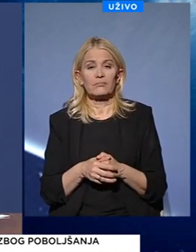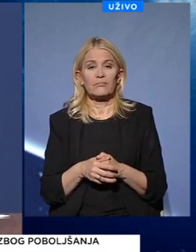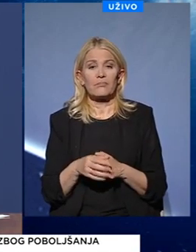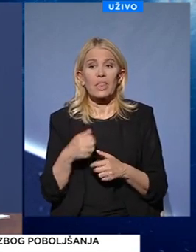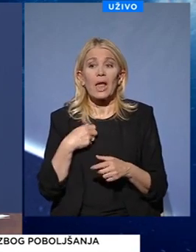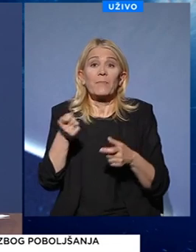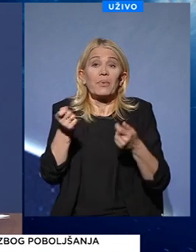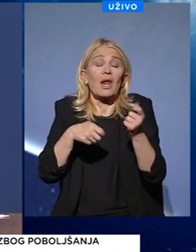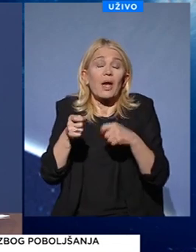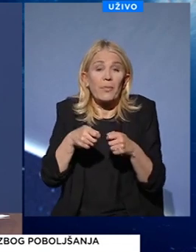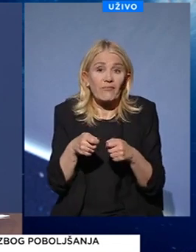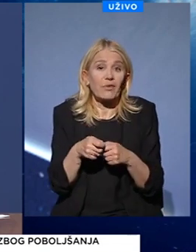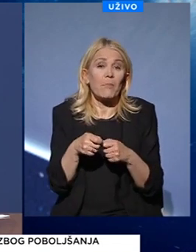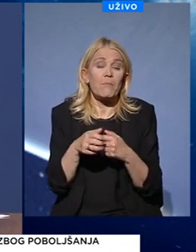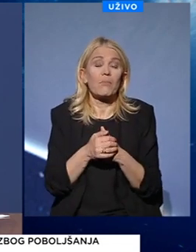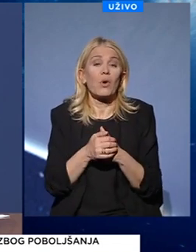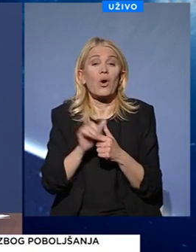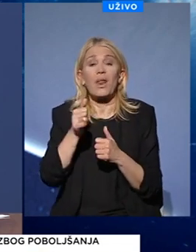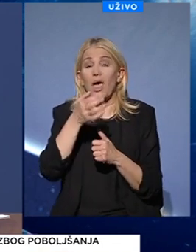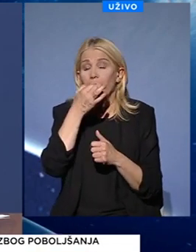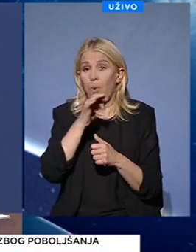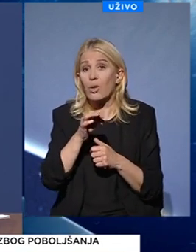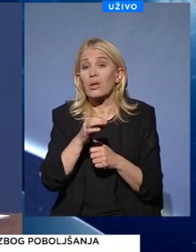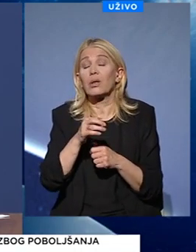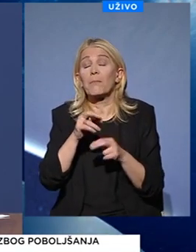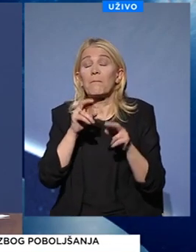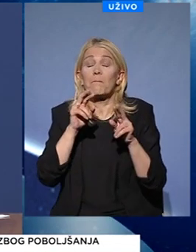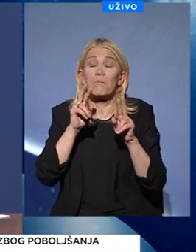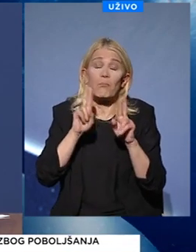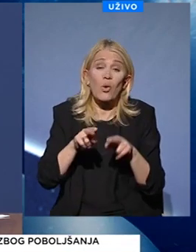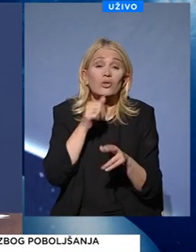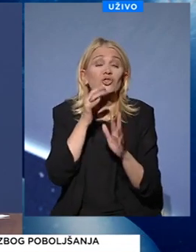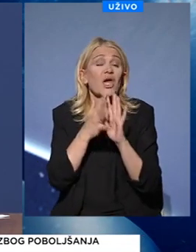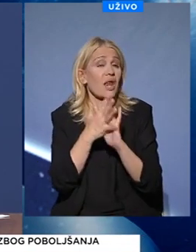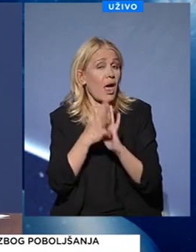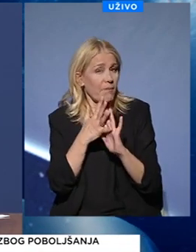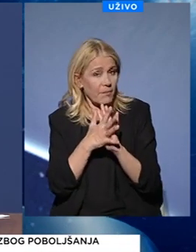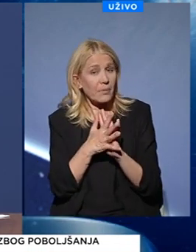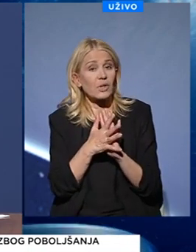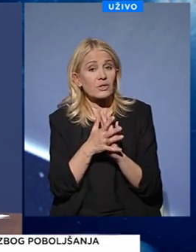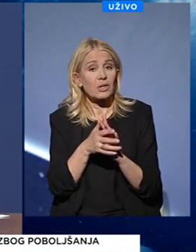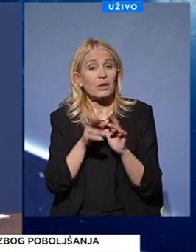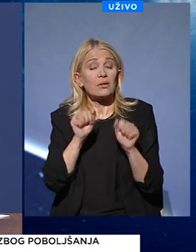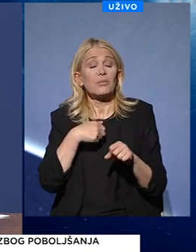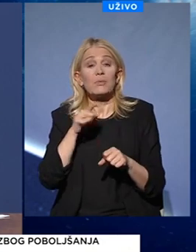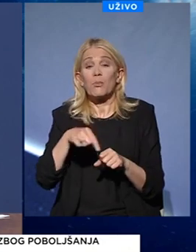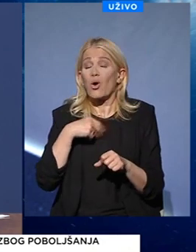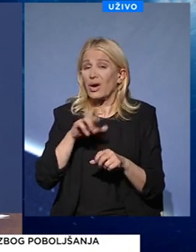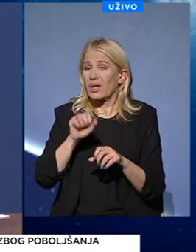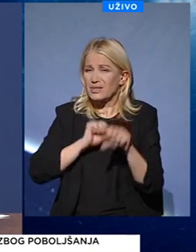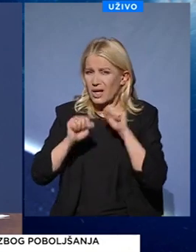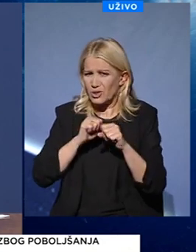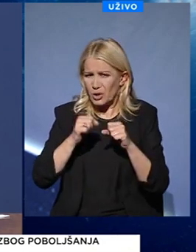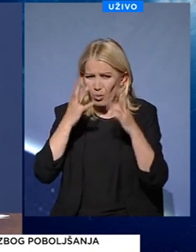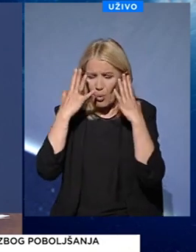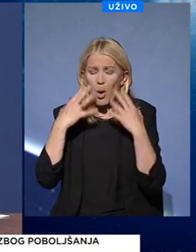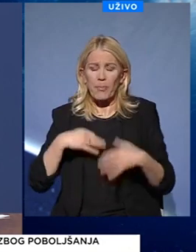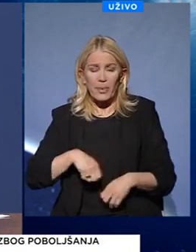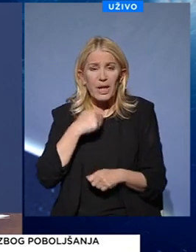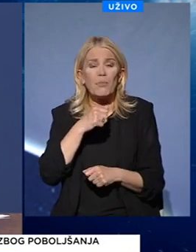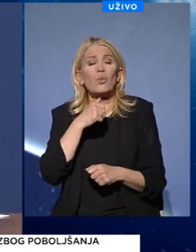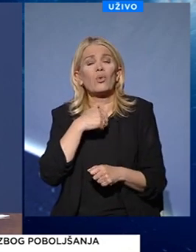na najbolji mogući način i na najbrži način, da bi mogli da imamo i zaštitnu opremu i da bi mogli da